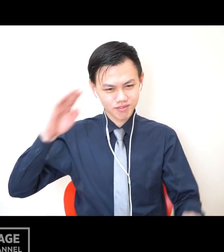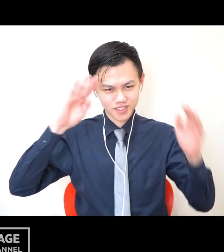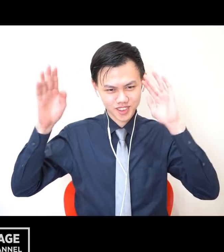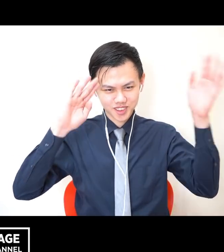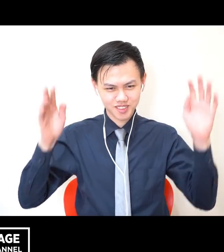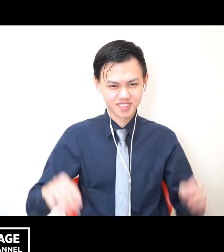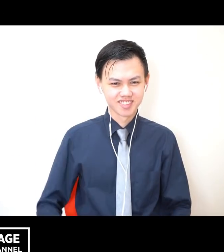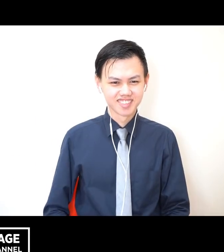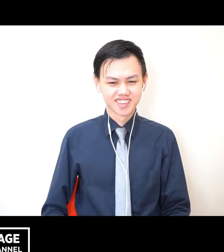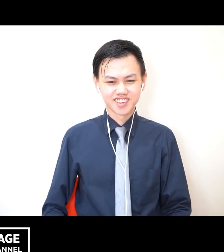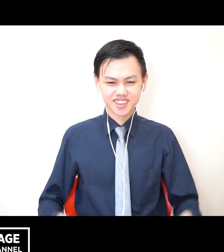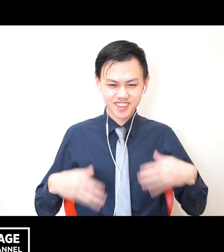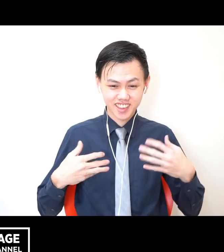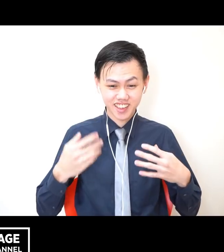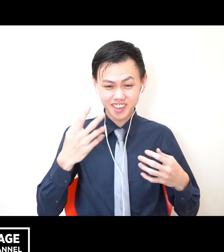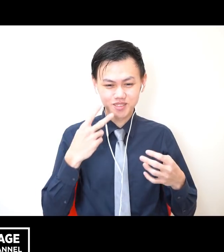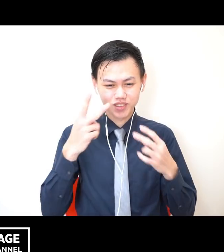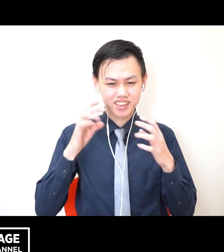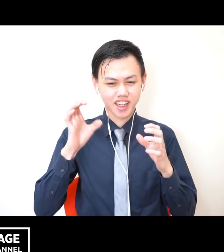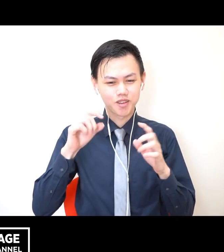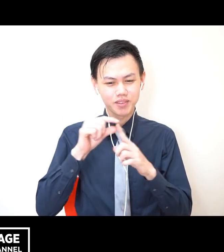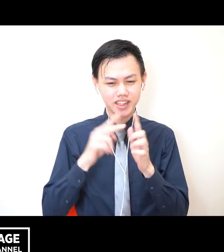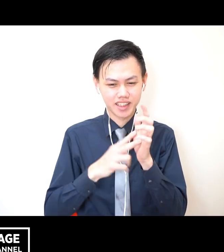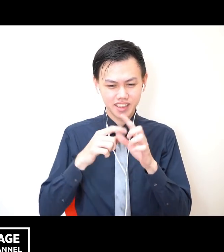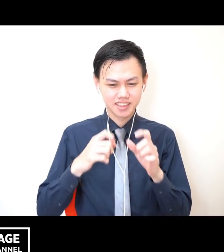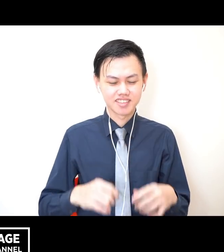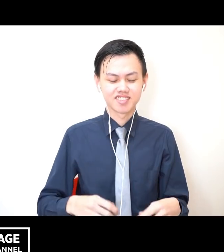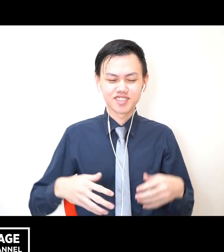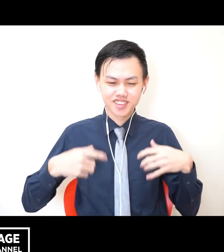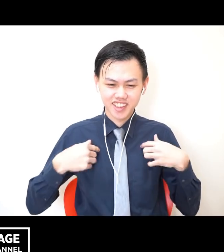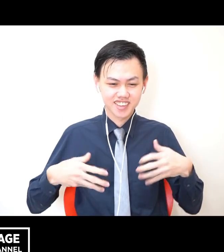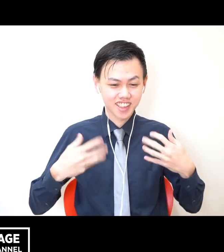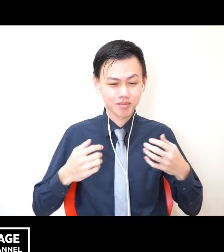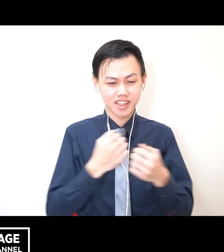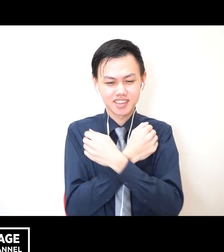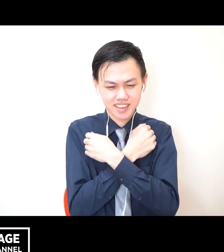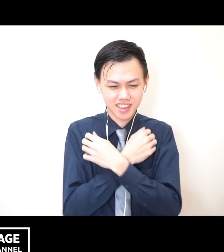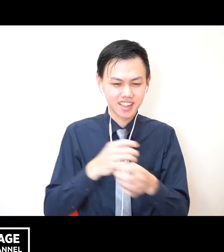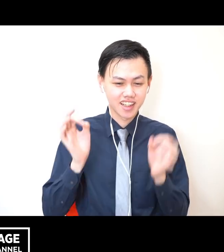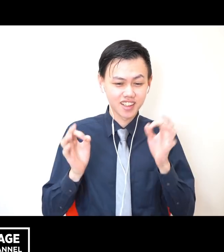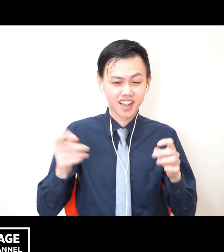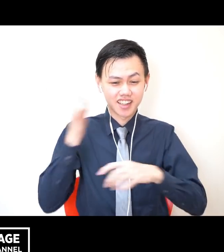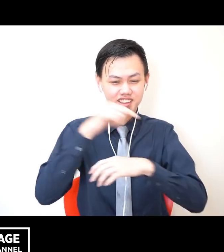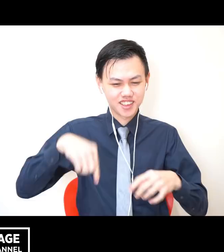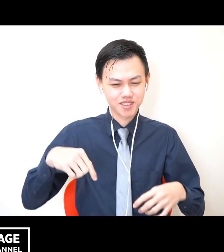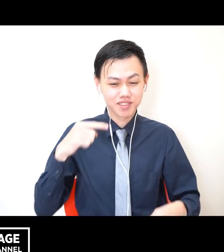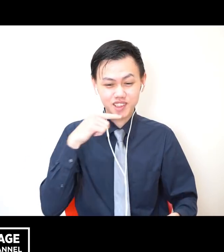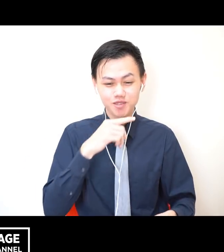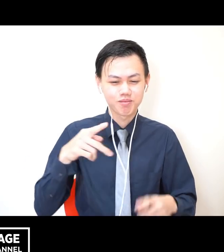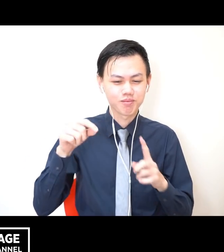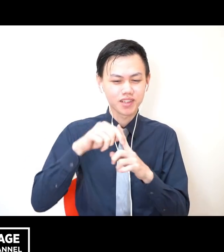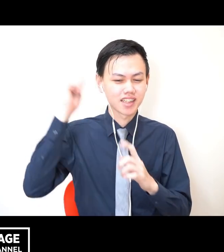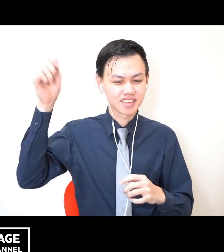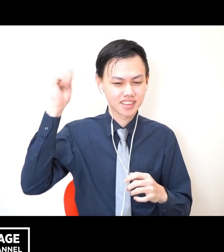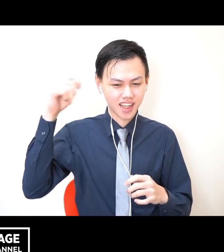Shalom jemaat GMS yang saya kasihi. What an honor, what a privilege kalau hari ini di Minggu Paskah ini saya diberikan